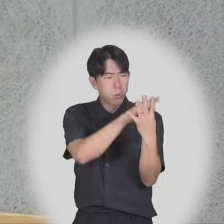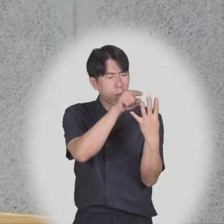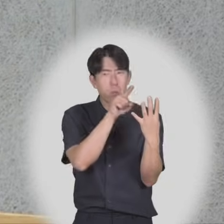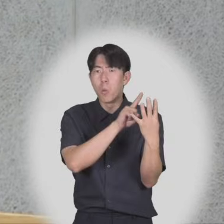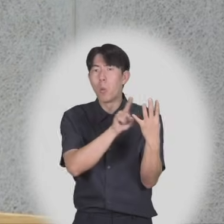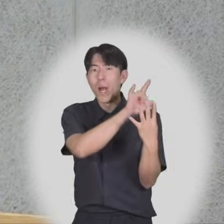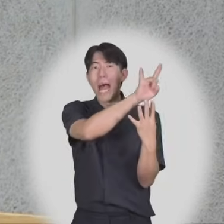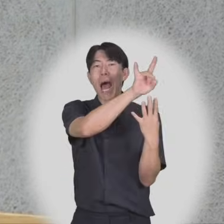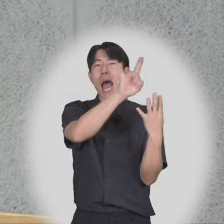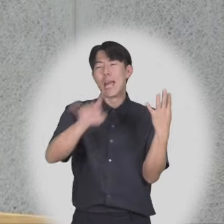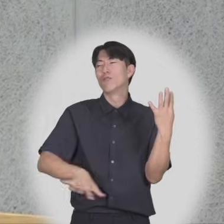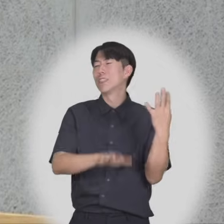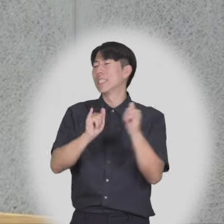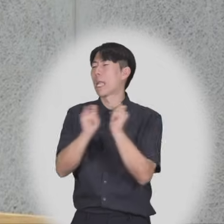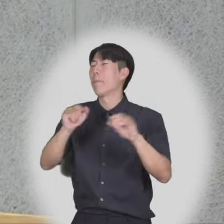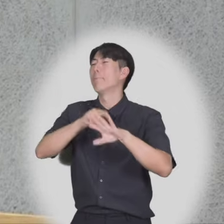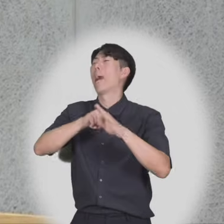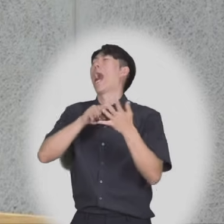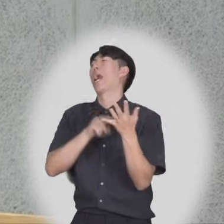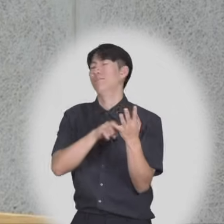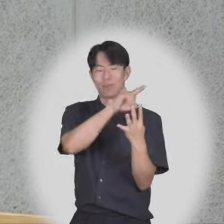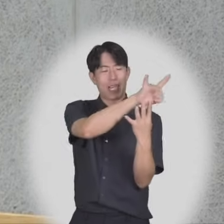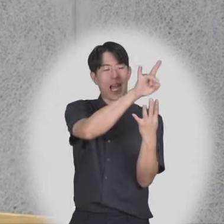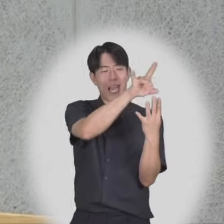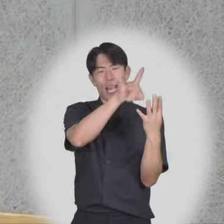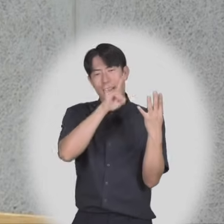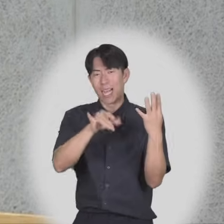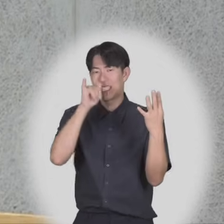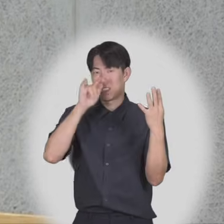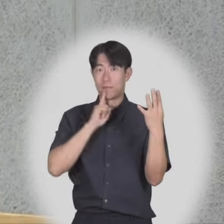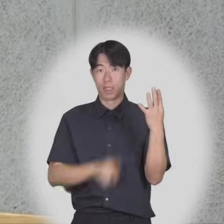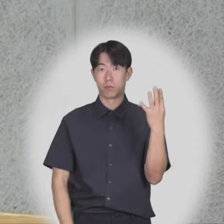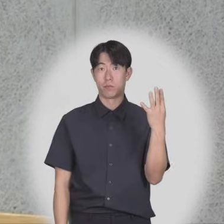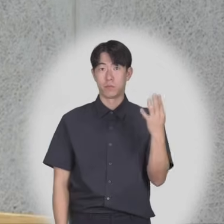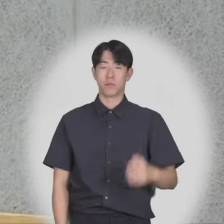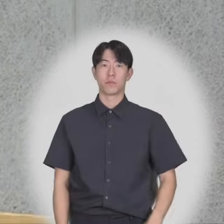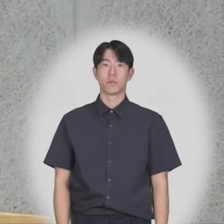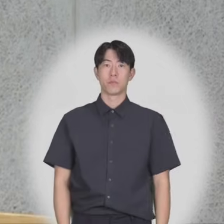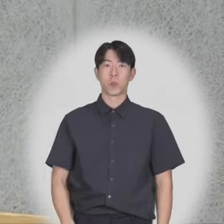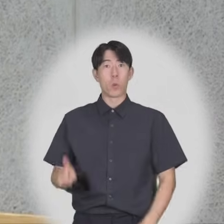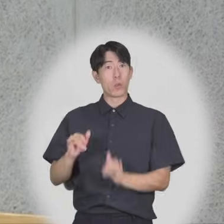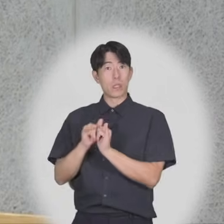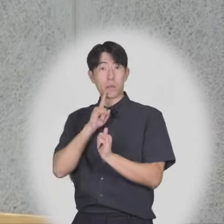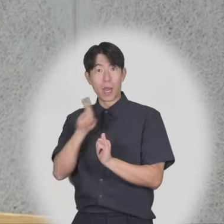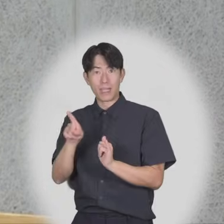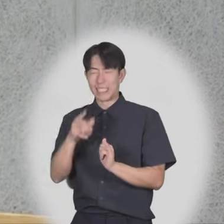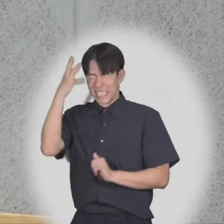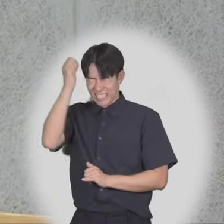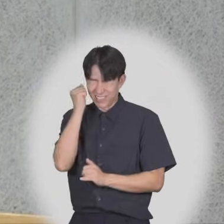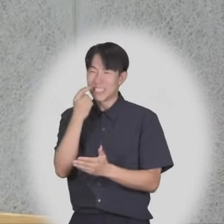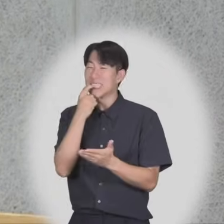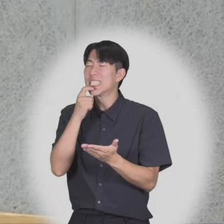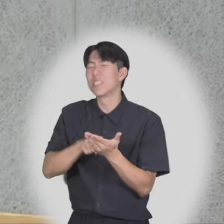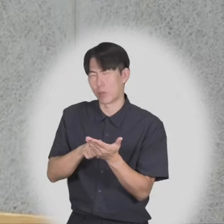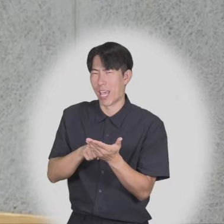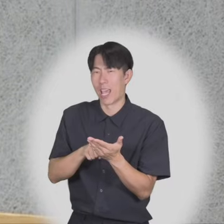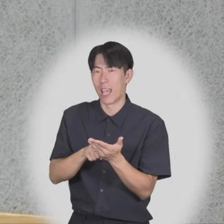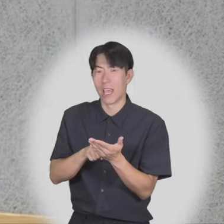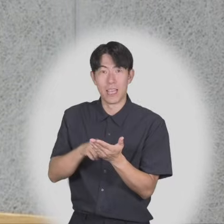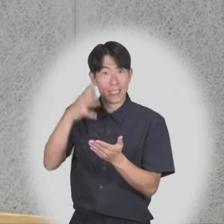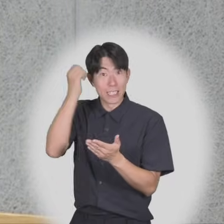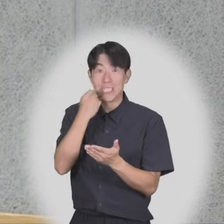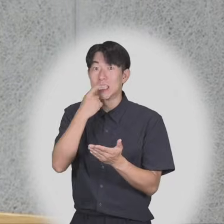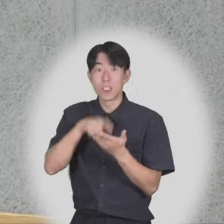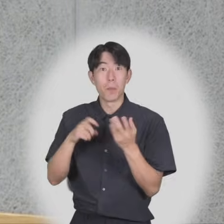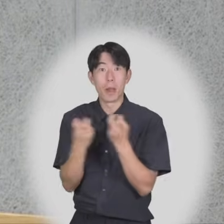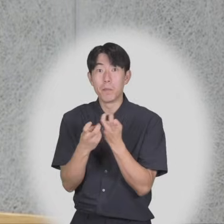상태를 묘사하고 있습니다. 그런데 어떤 사람이 이것을 기억하기 쉽도록, 이 4가지 밭을